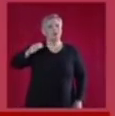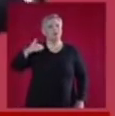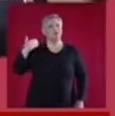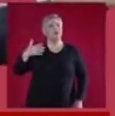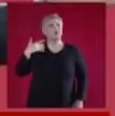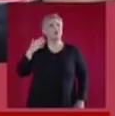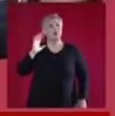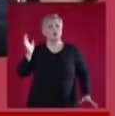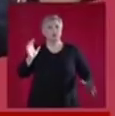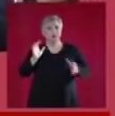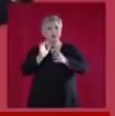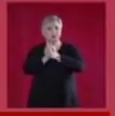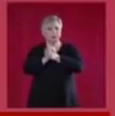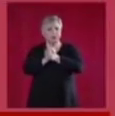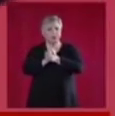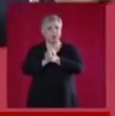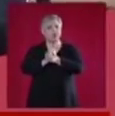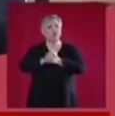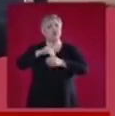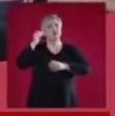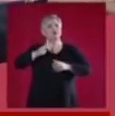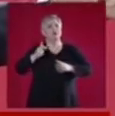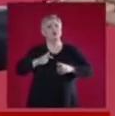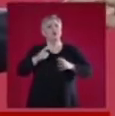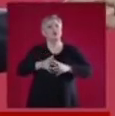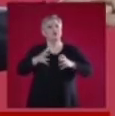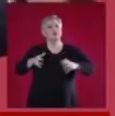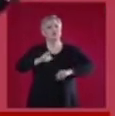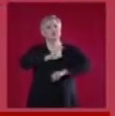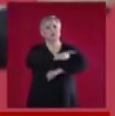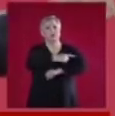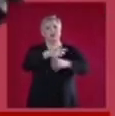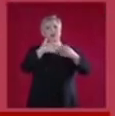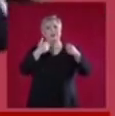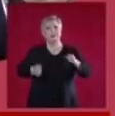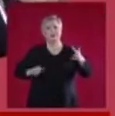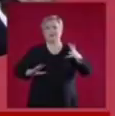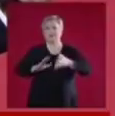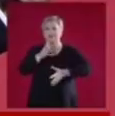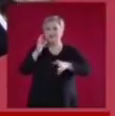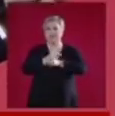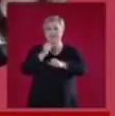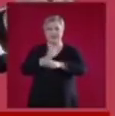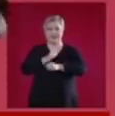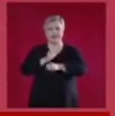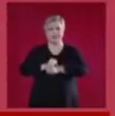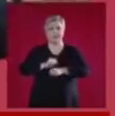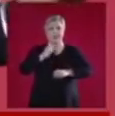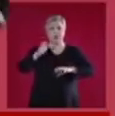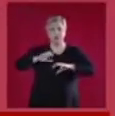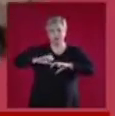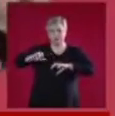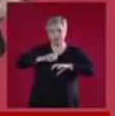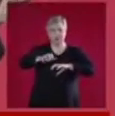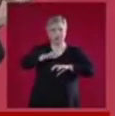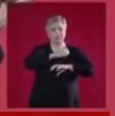ενώθηκε όχι όταν χωρίστηκε σε στρατόπεδα η ευρώπη μεγαλούργησε όταν αναδίνει